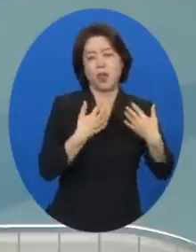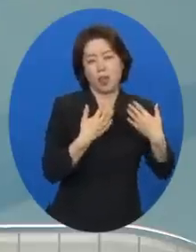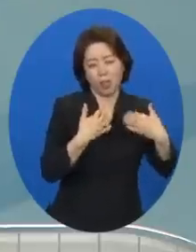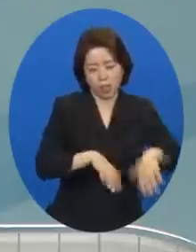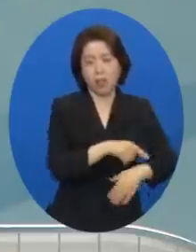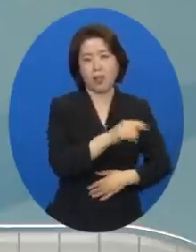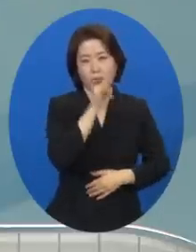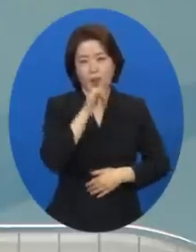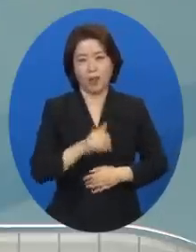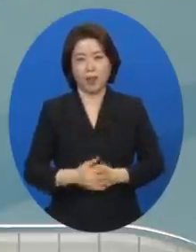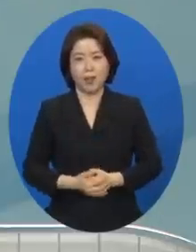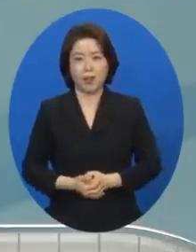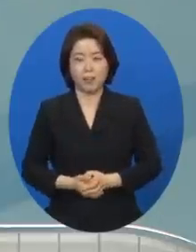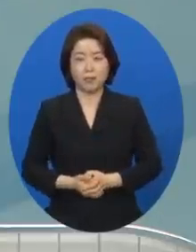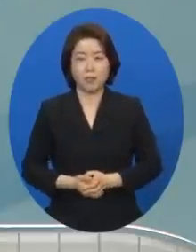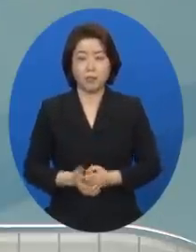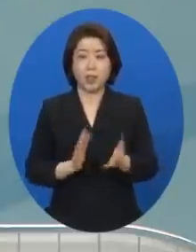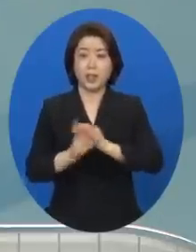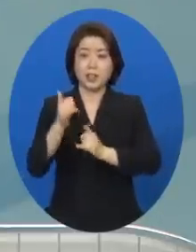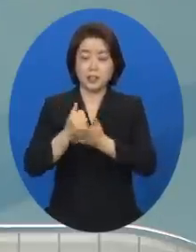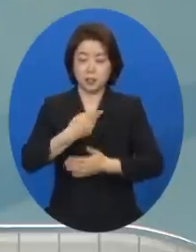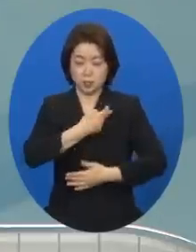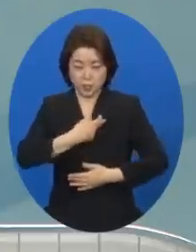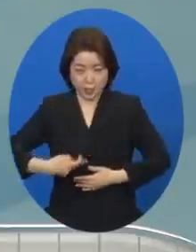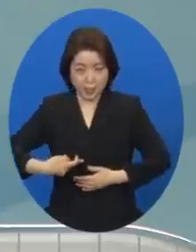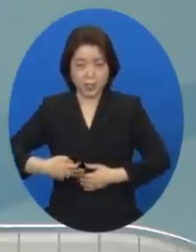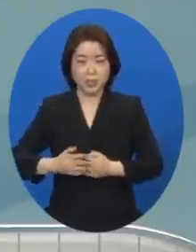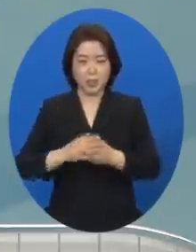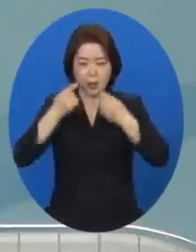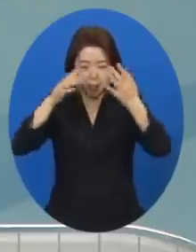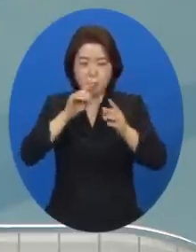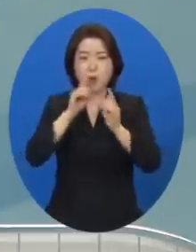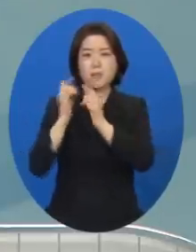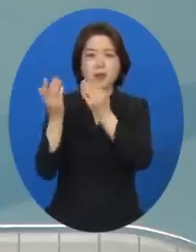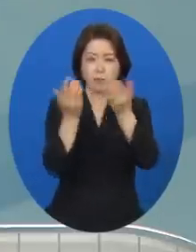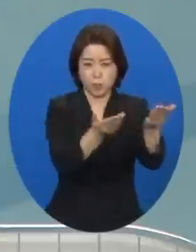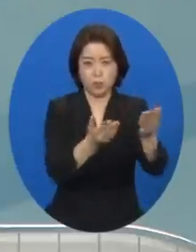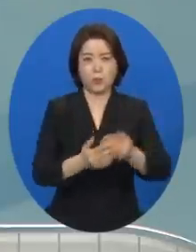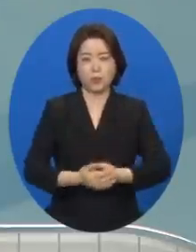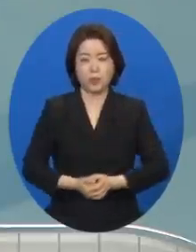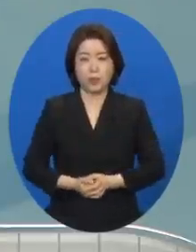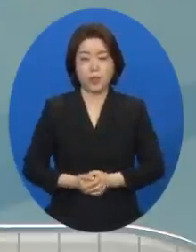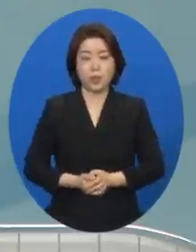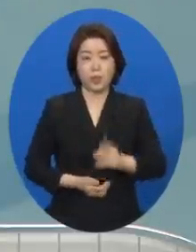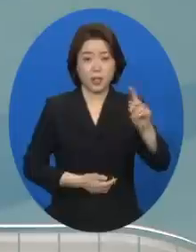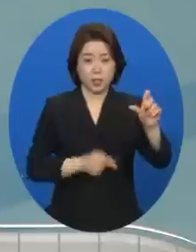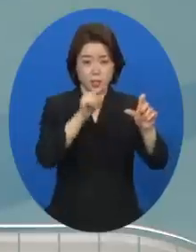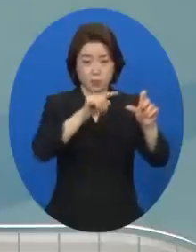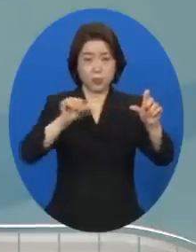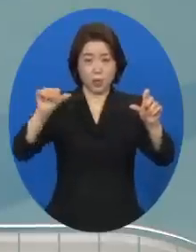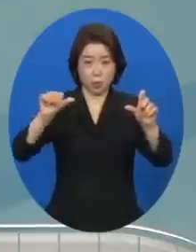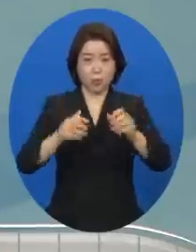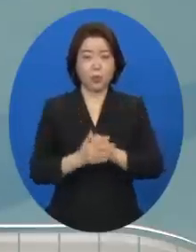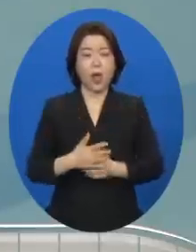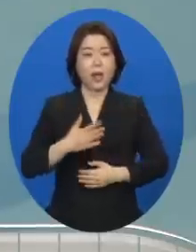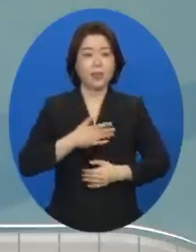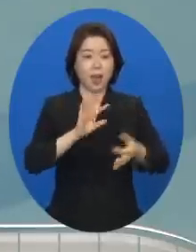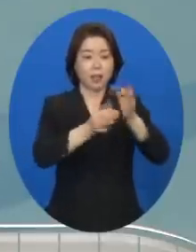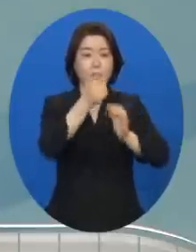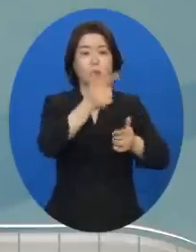예수님께서는 제자들에게 분명하게 말씀 하셨어요 15자 5절에 나는 포도나무요